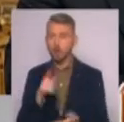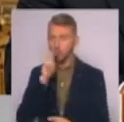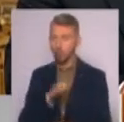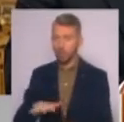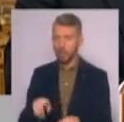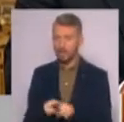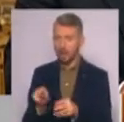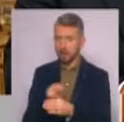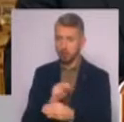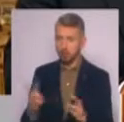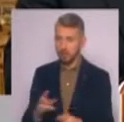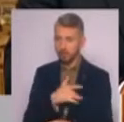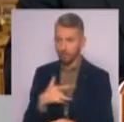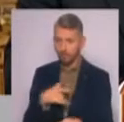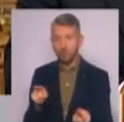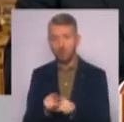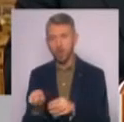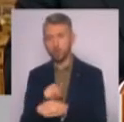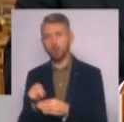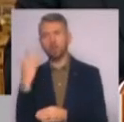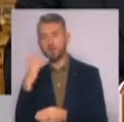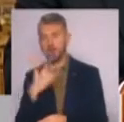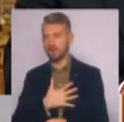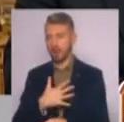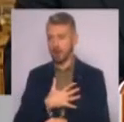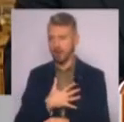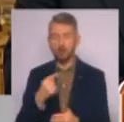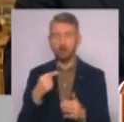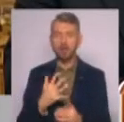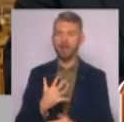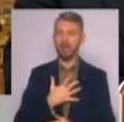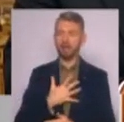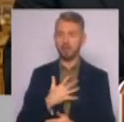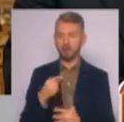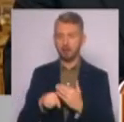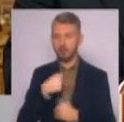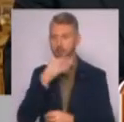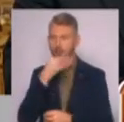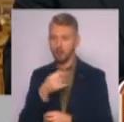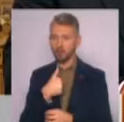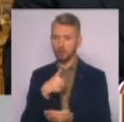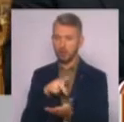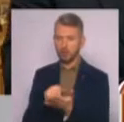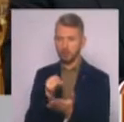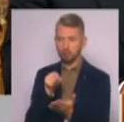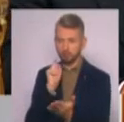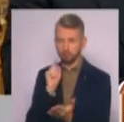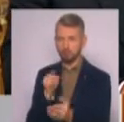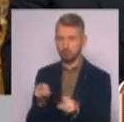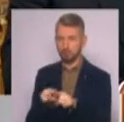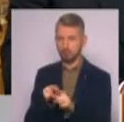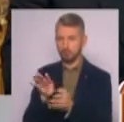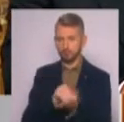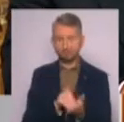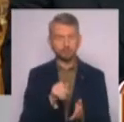так лікують пневмонію, так лікують в Америці, в Канаді. Абсолютно. Тому що нам сказали, що ми йдемо до цієї моделі медицини. Абсолютно правильно. Тобто, навіть